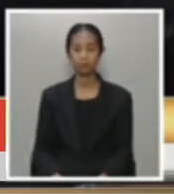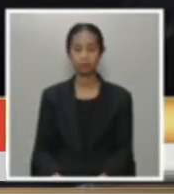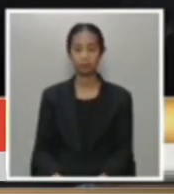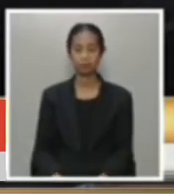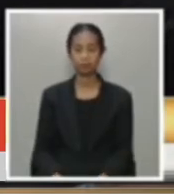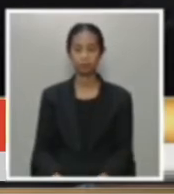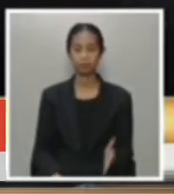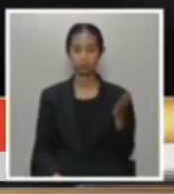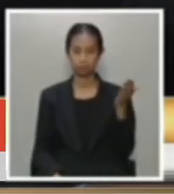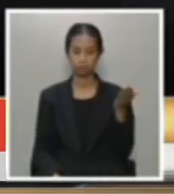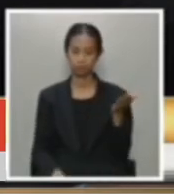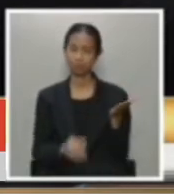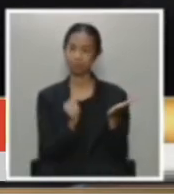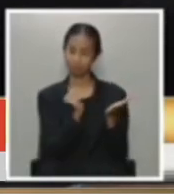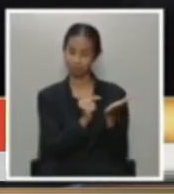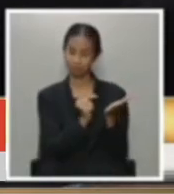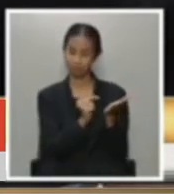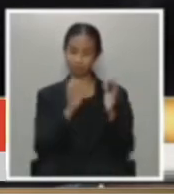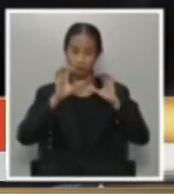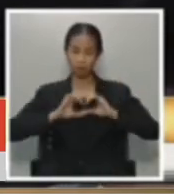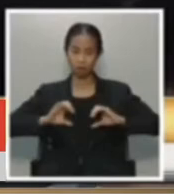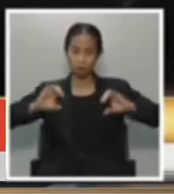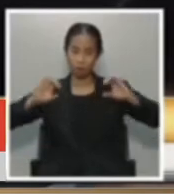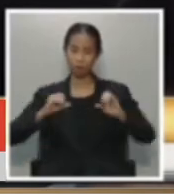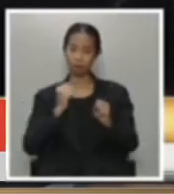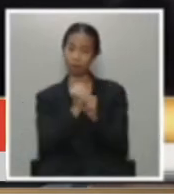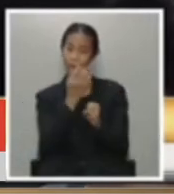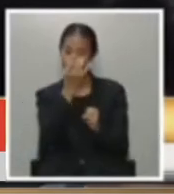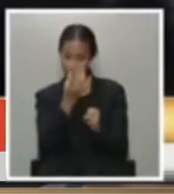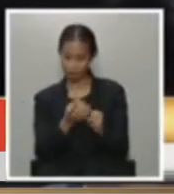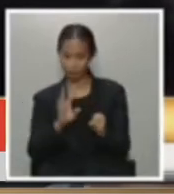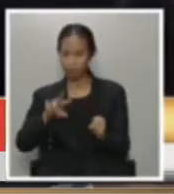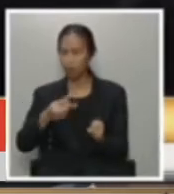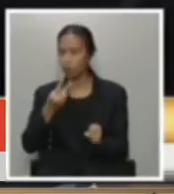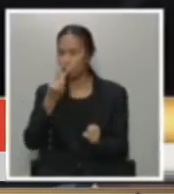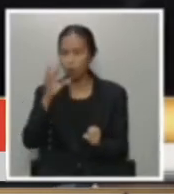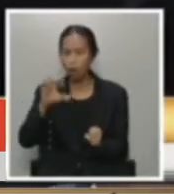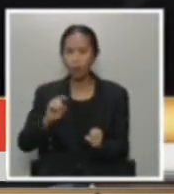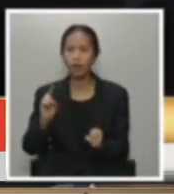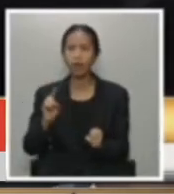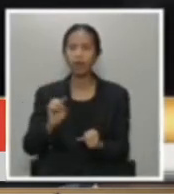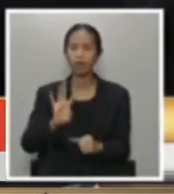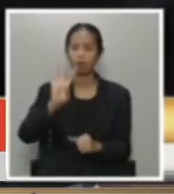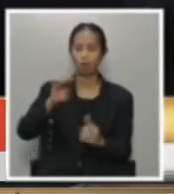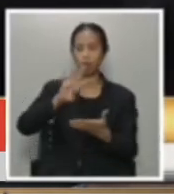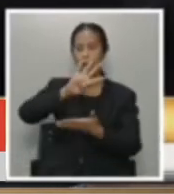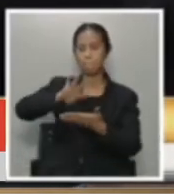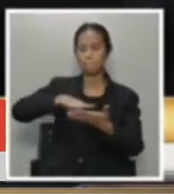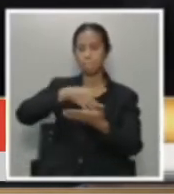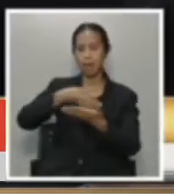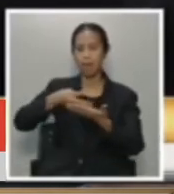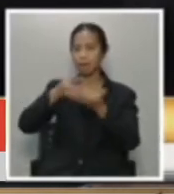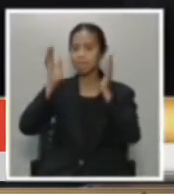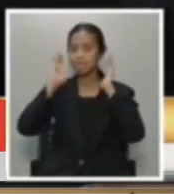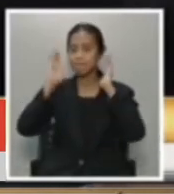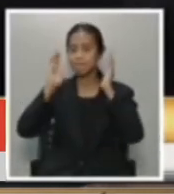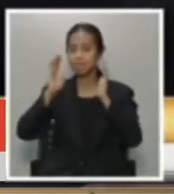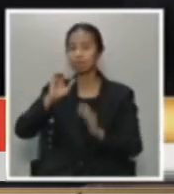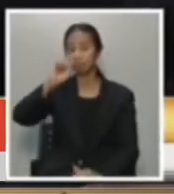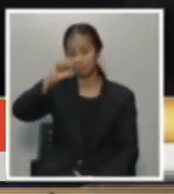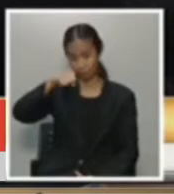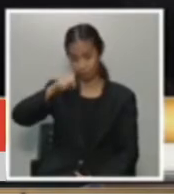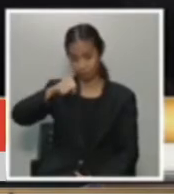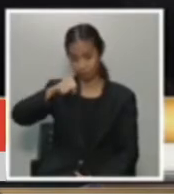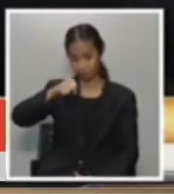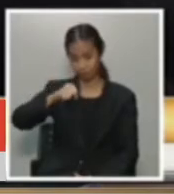เราจะดูว่ารัฐบาลทำอะไรต้องดูจากการแถลงนโยบายใช่ไหมฮะในการแถลงนโยบายเนี่ยไม่ได้ต่อเนื่องกับเอกสารที่น